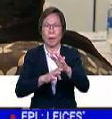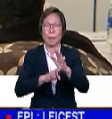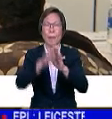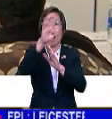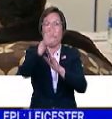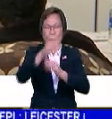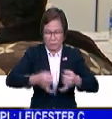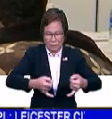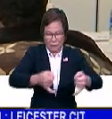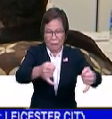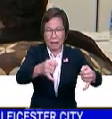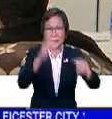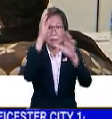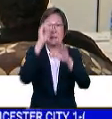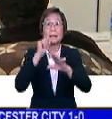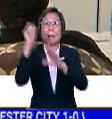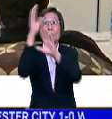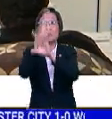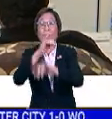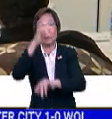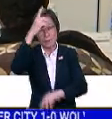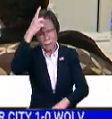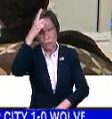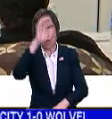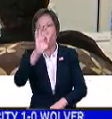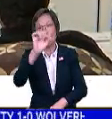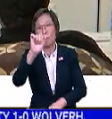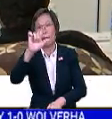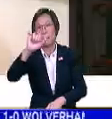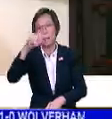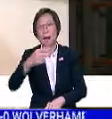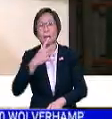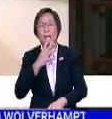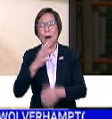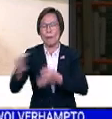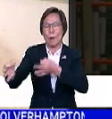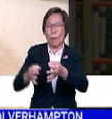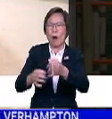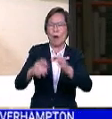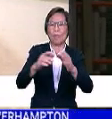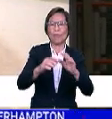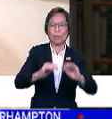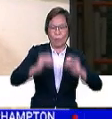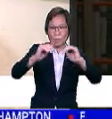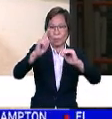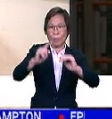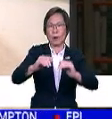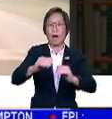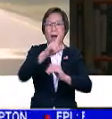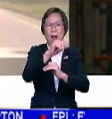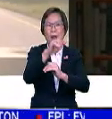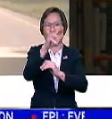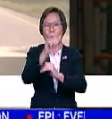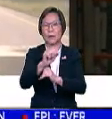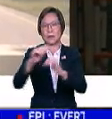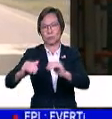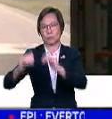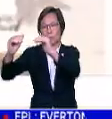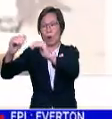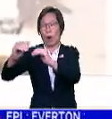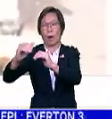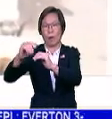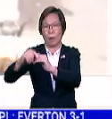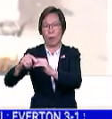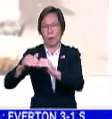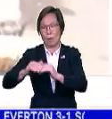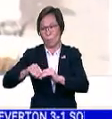Sarawak Sabah, Datuk Seri Fadilah memaklumkan bahawa fasa pertama melibatkan lawas sehingga ke Long Loping telah dianugerahkan